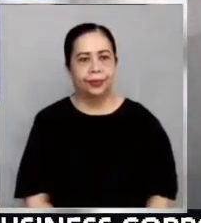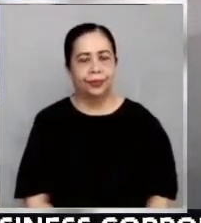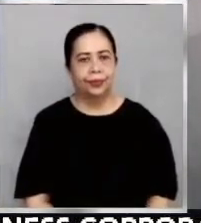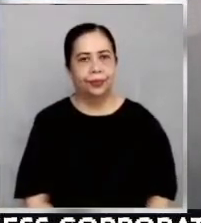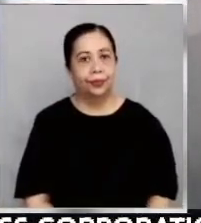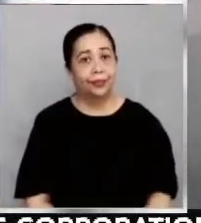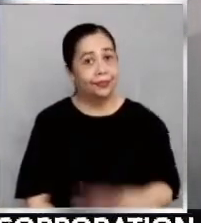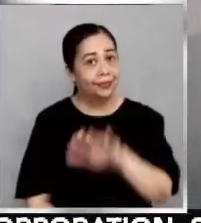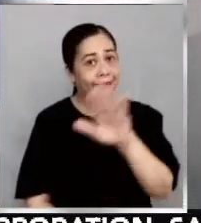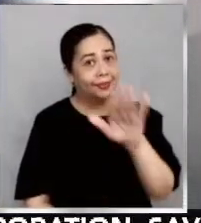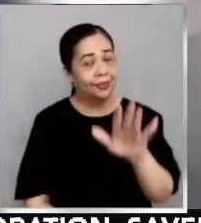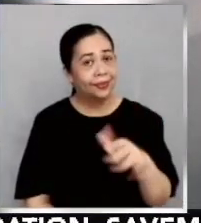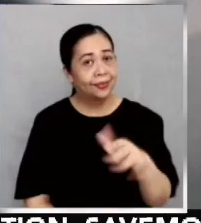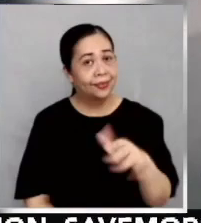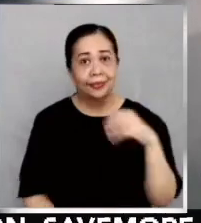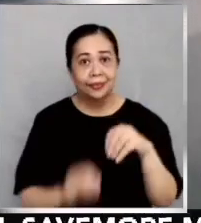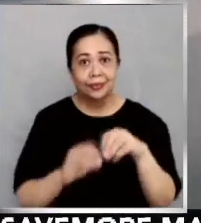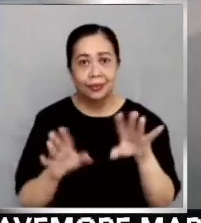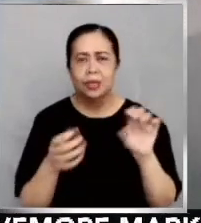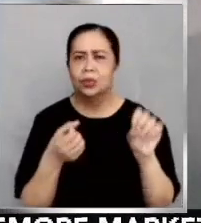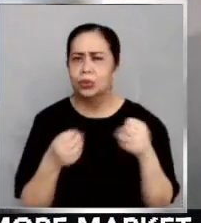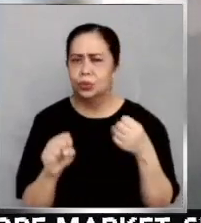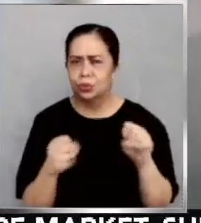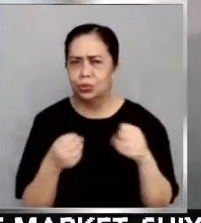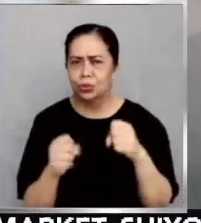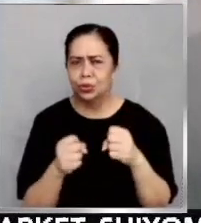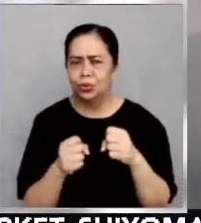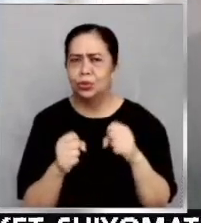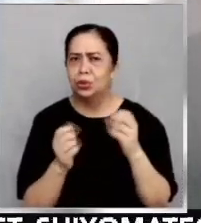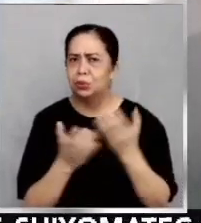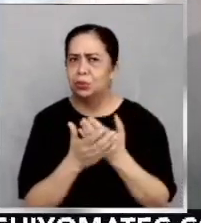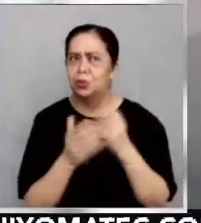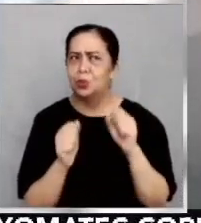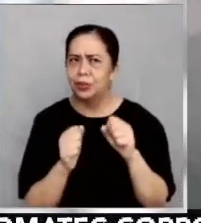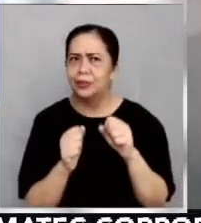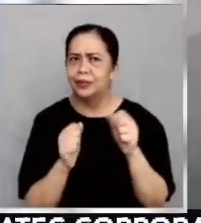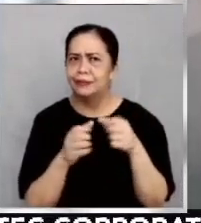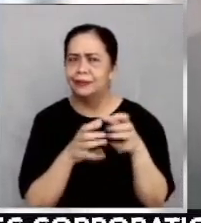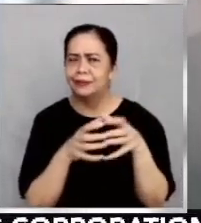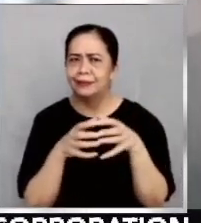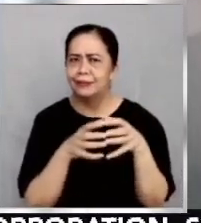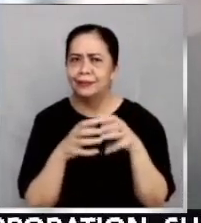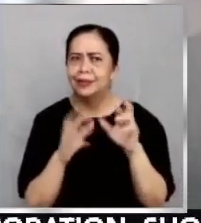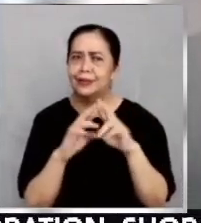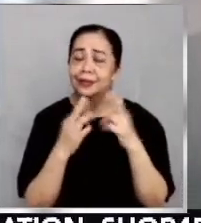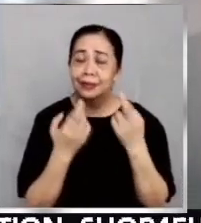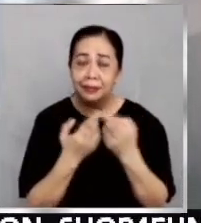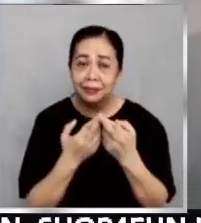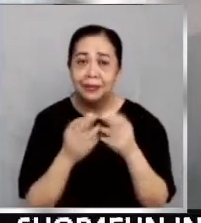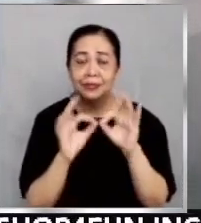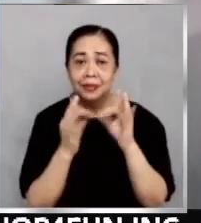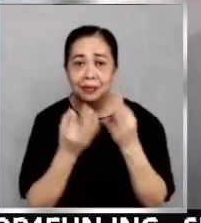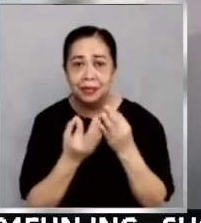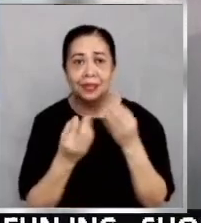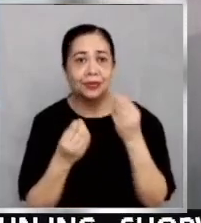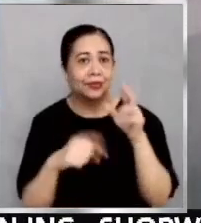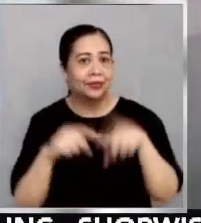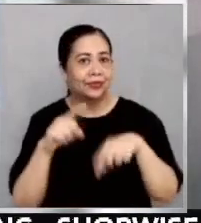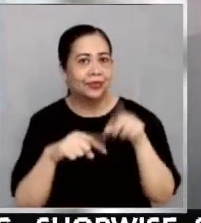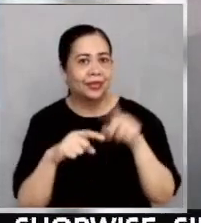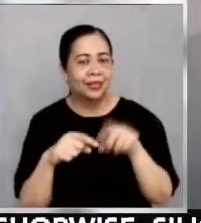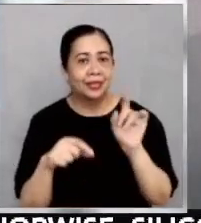Mga kapuso, may nausong sport na bagong pwedeng bonding moment ng magkakaanak o magkakaibigan. At yan po